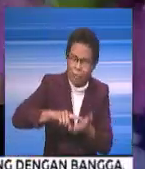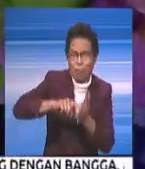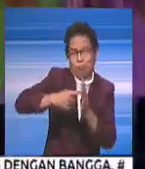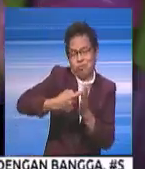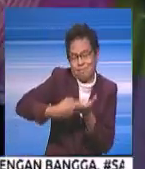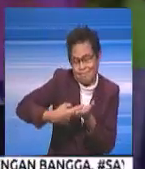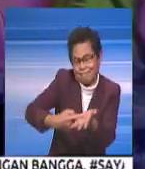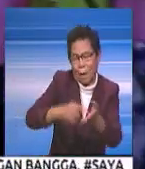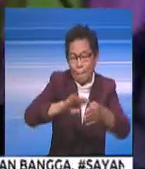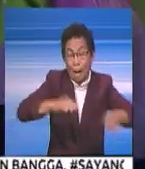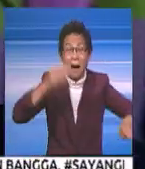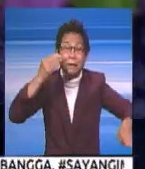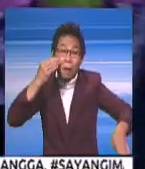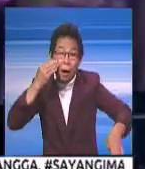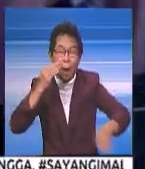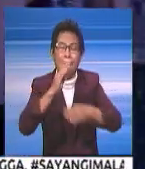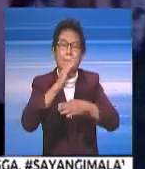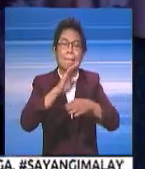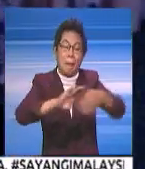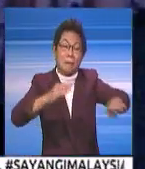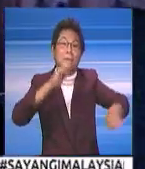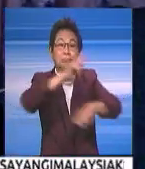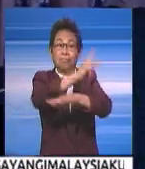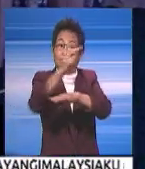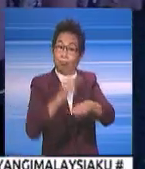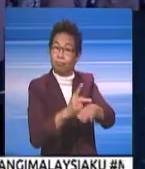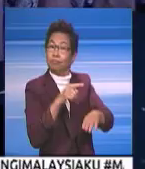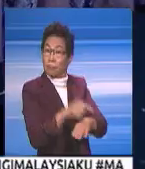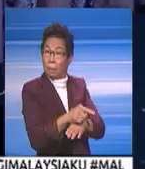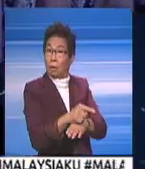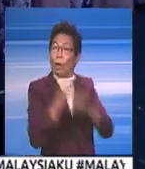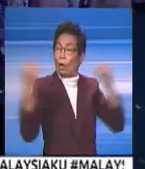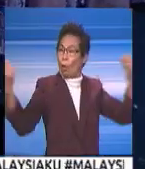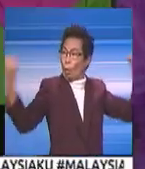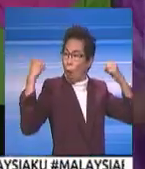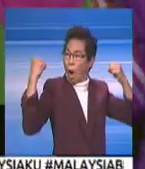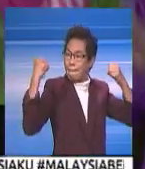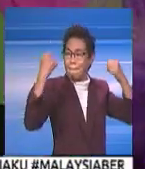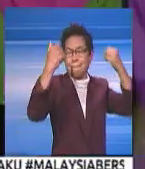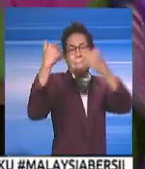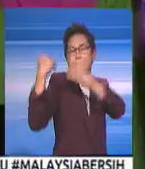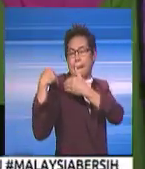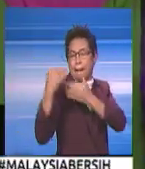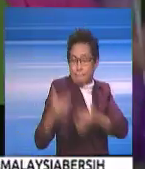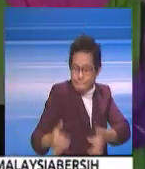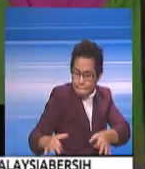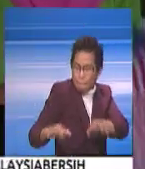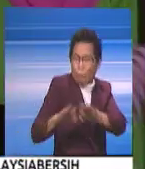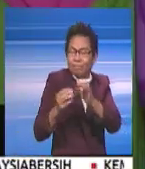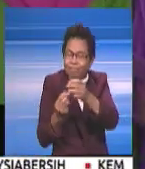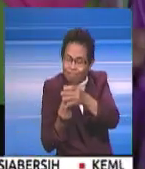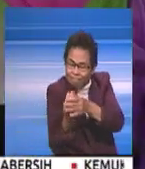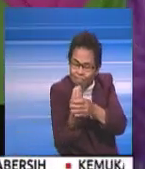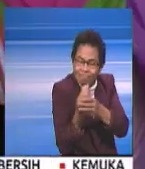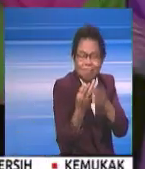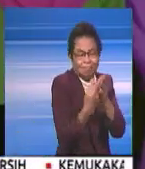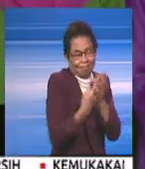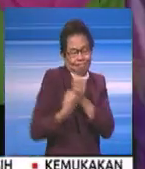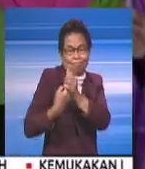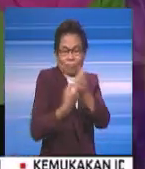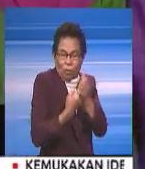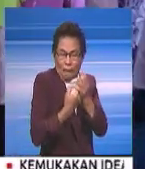Bahasa Melayu sebagai bahasa kebangsaan juga merupakan satu kuasa yang memainkan peranan penting ke arah memupuk perpaduan lebih